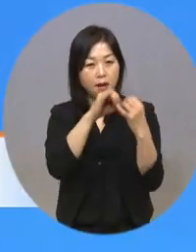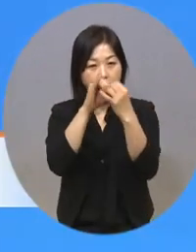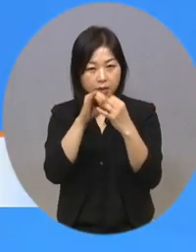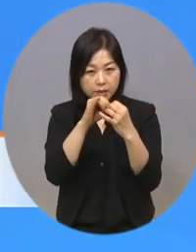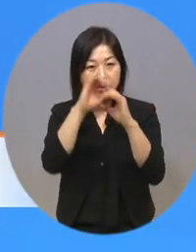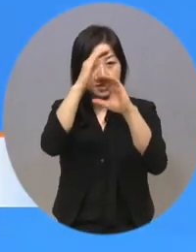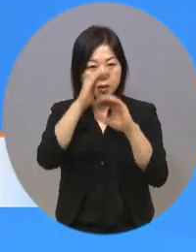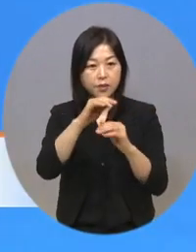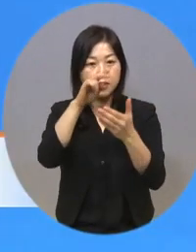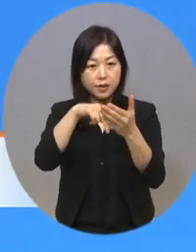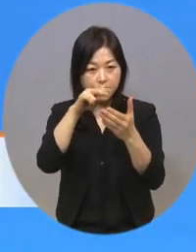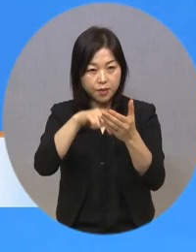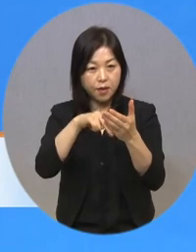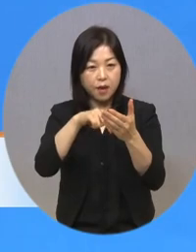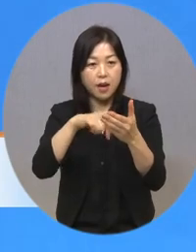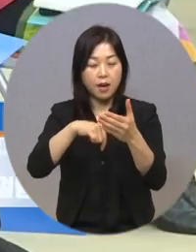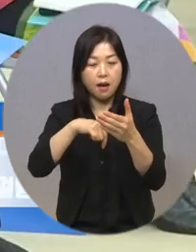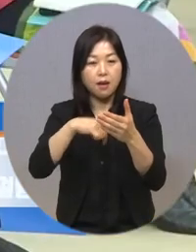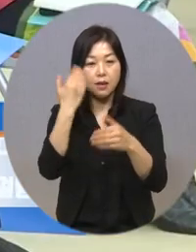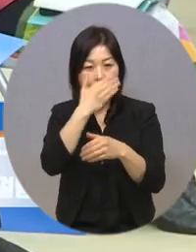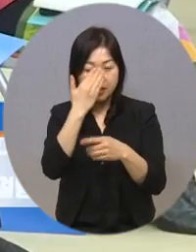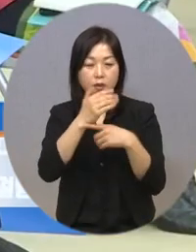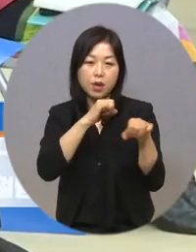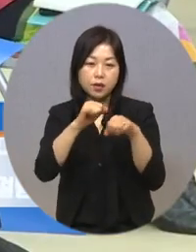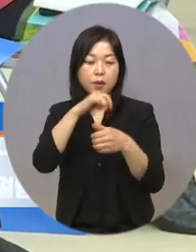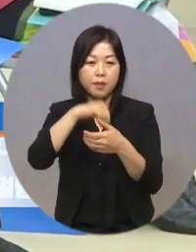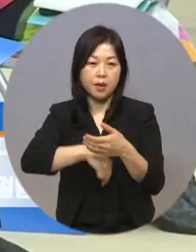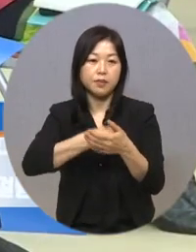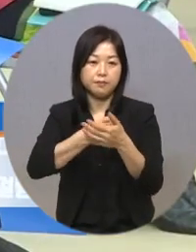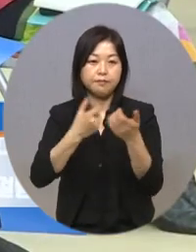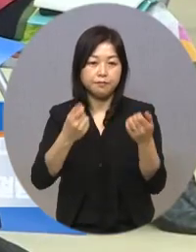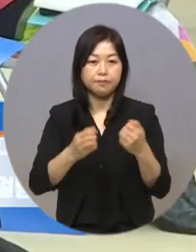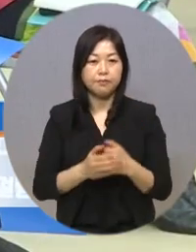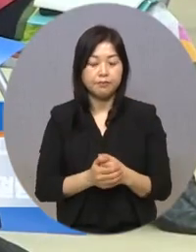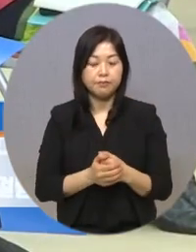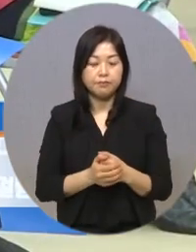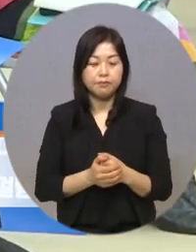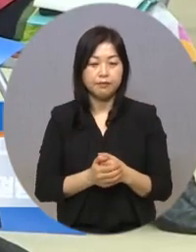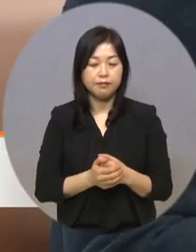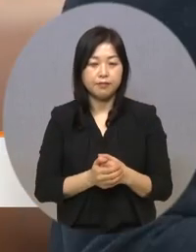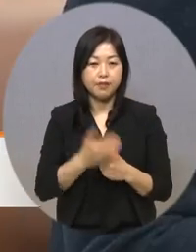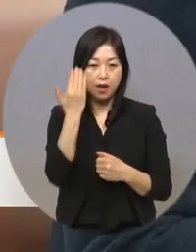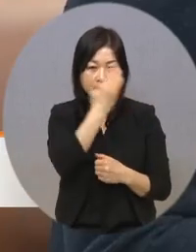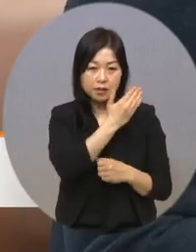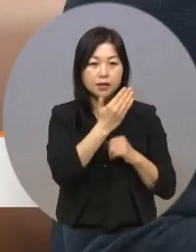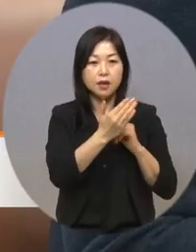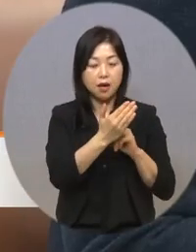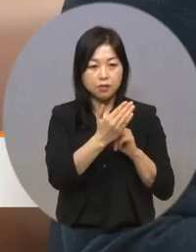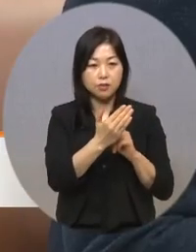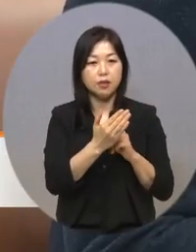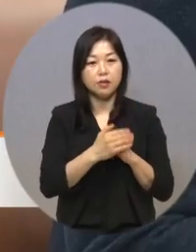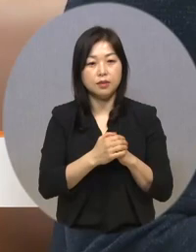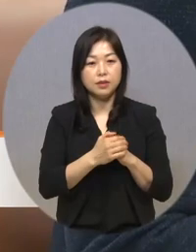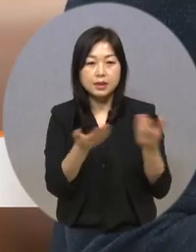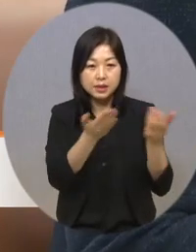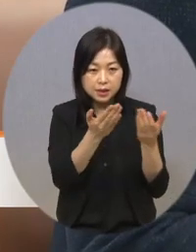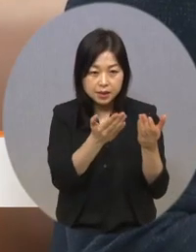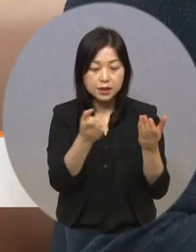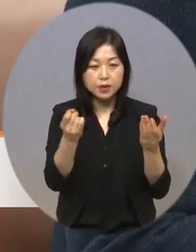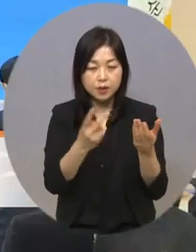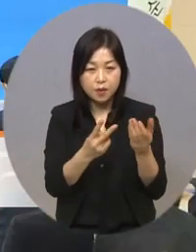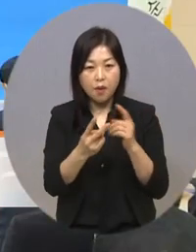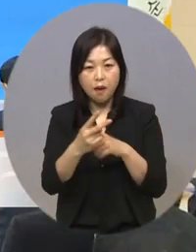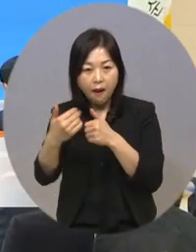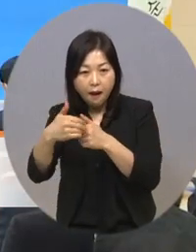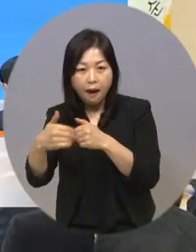청렴의지를 새롭게 다졌습니다. 또 이 자리에서는 공정하고 투명한 업무 처리와 청탁과 금품 수수와 같은